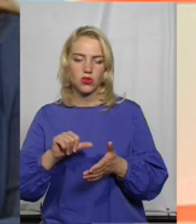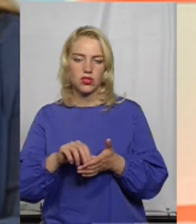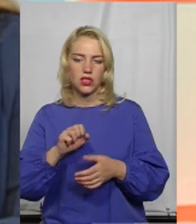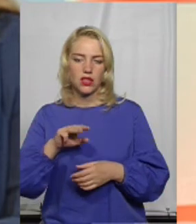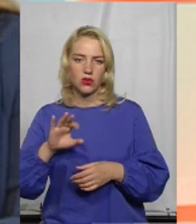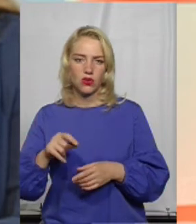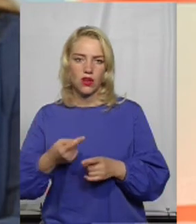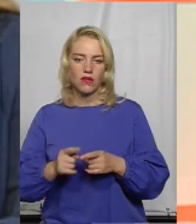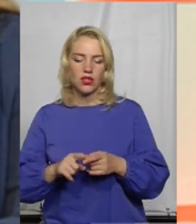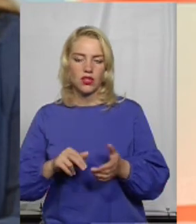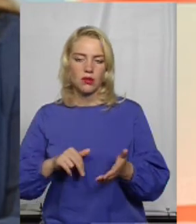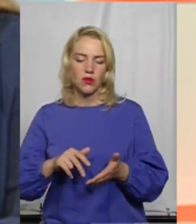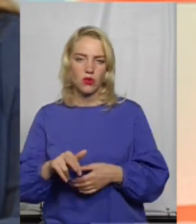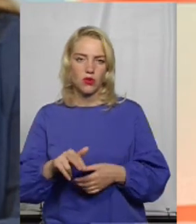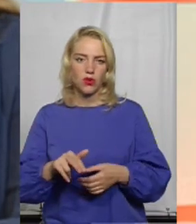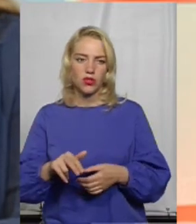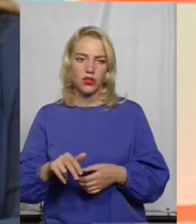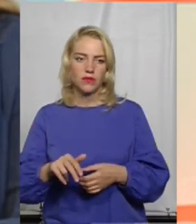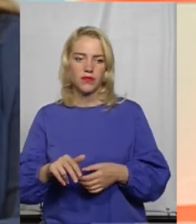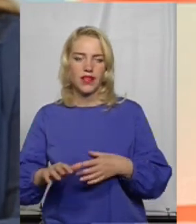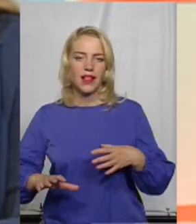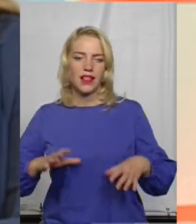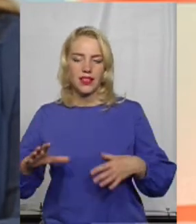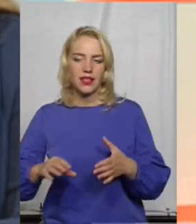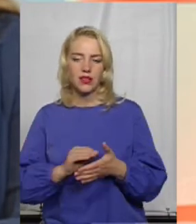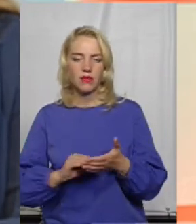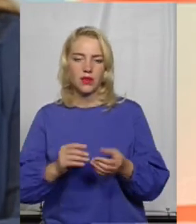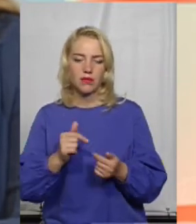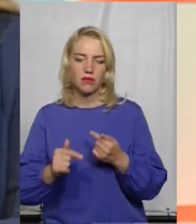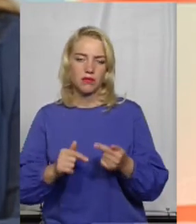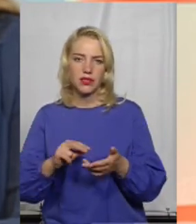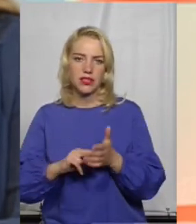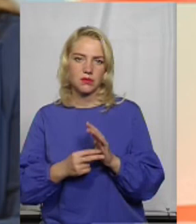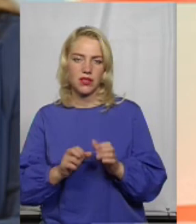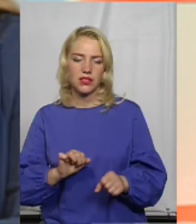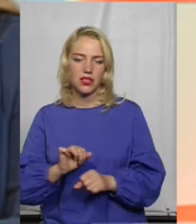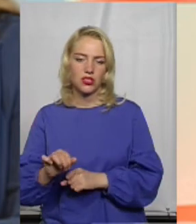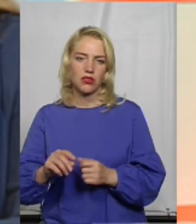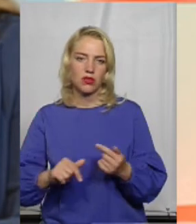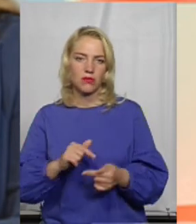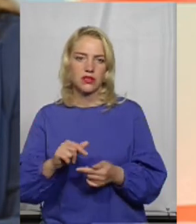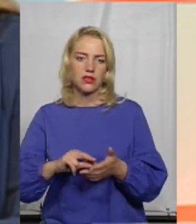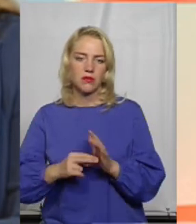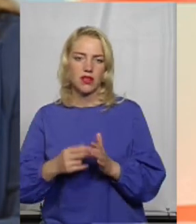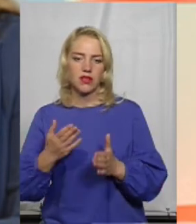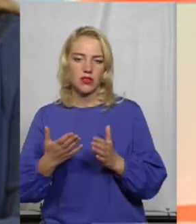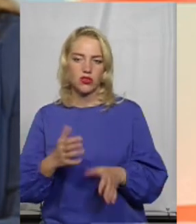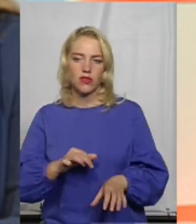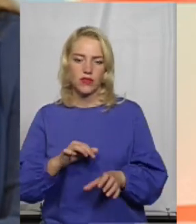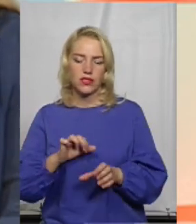АТО, вони проходять 2-денний тренінг, пишуть бізнес-плани, захищають бізнес-плани, і в разі захисту